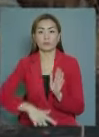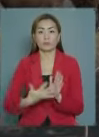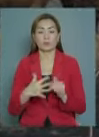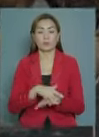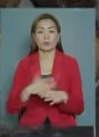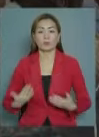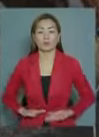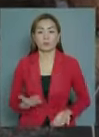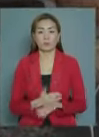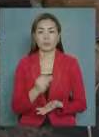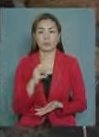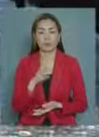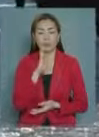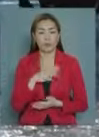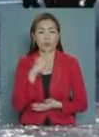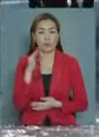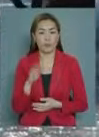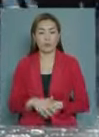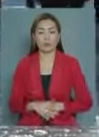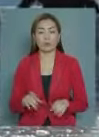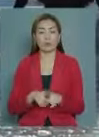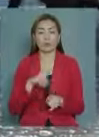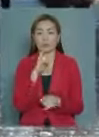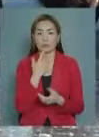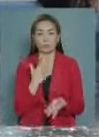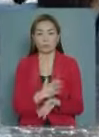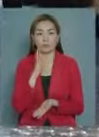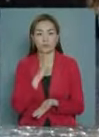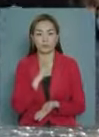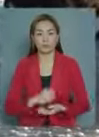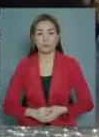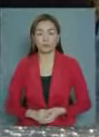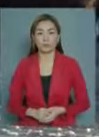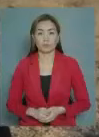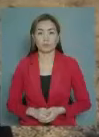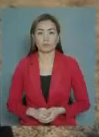қыстақта бағылуда. Жем шөп қоры жеткілікті. Тек қинайтыны су болып тұр.